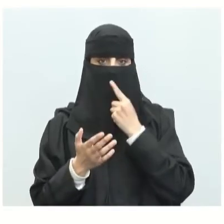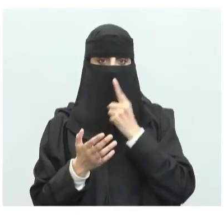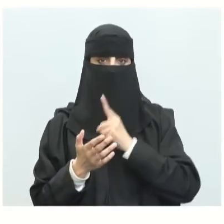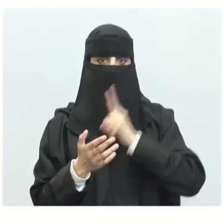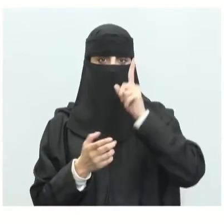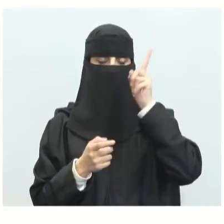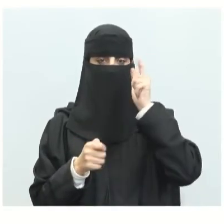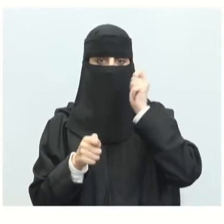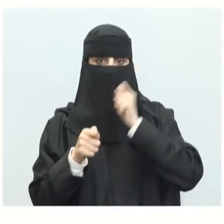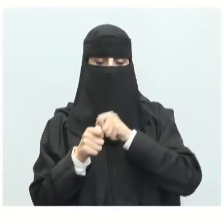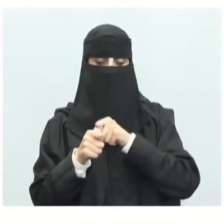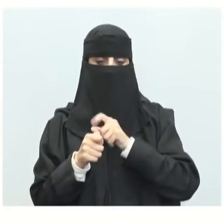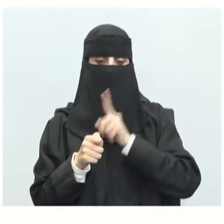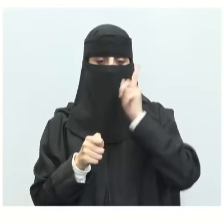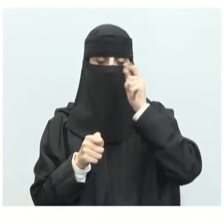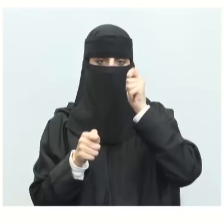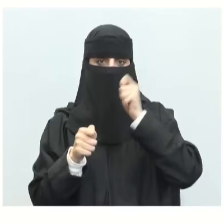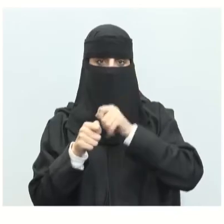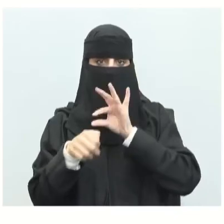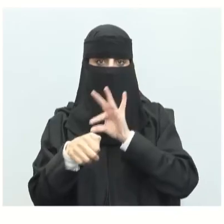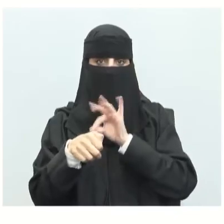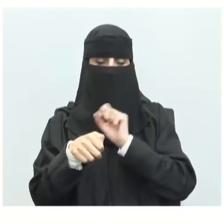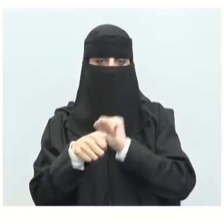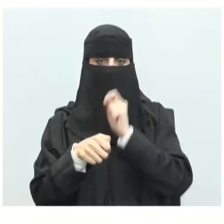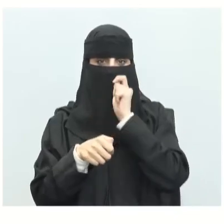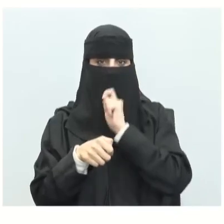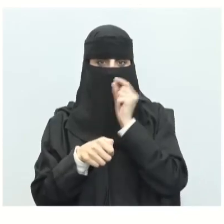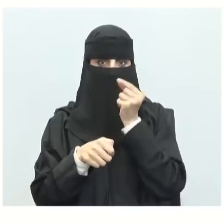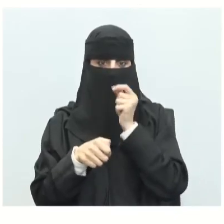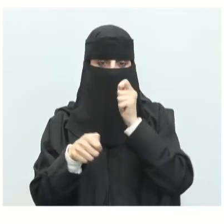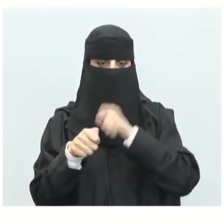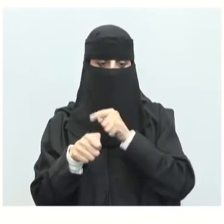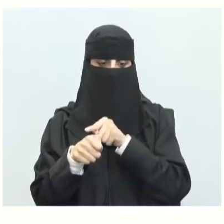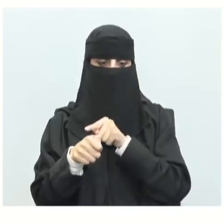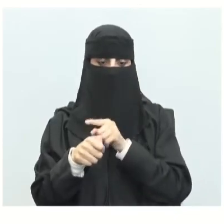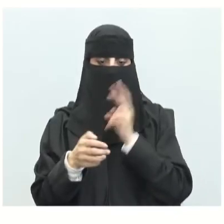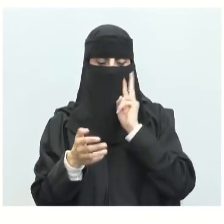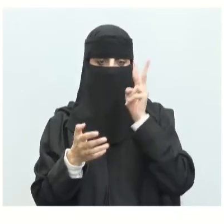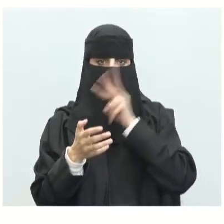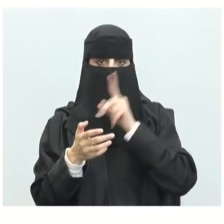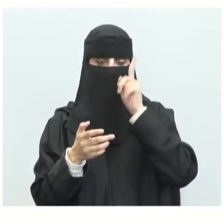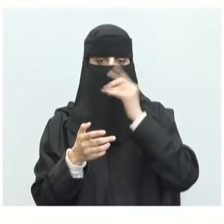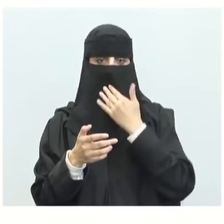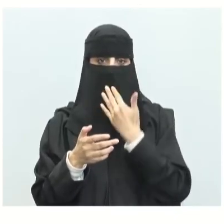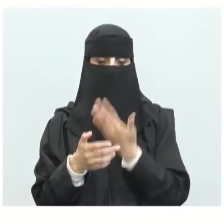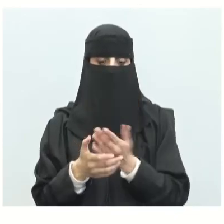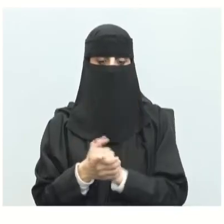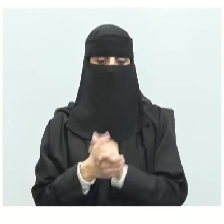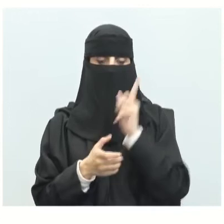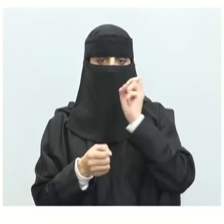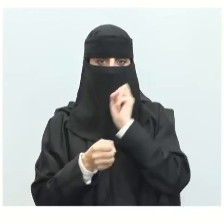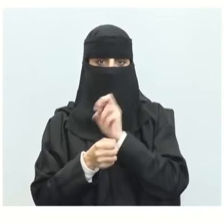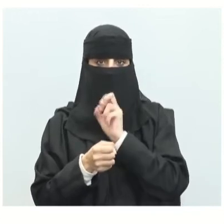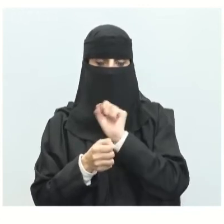خلق الانسان من علق اقرا وربك الاكرم الذي